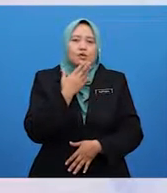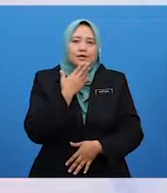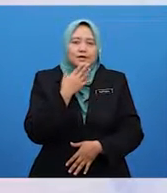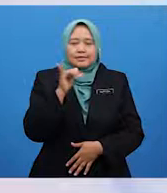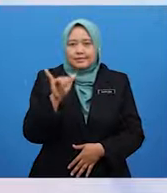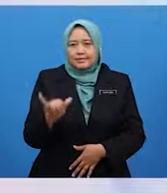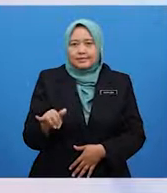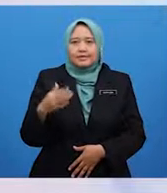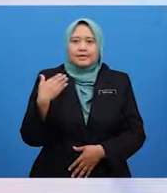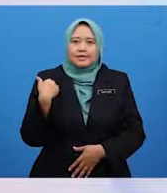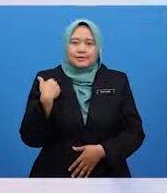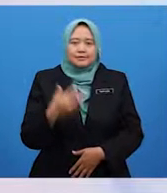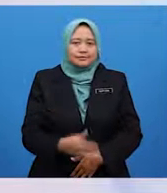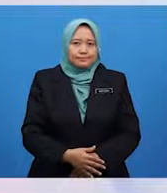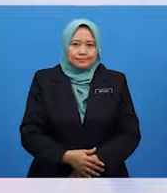betul.